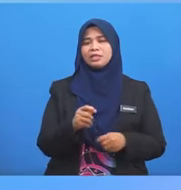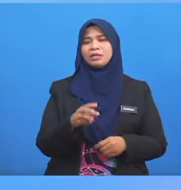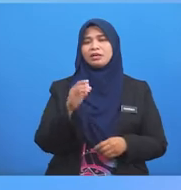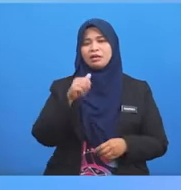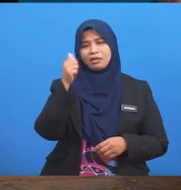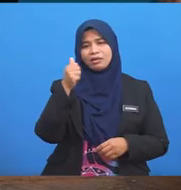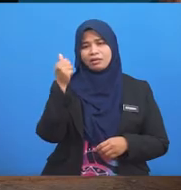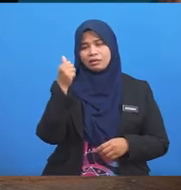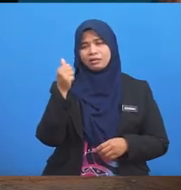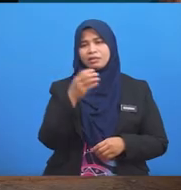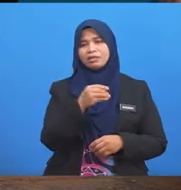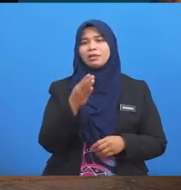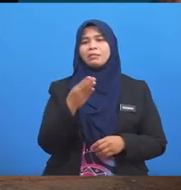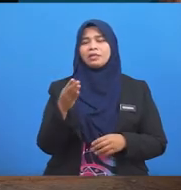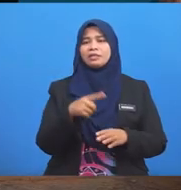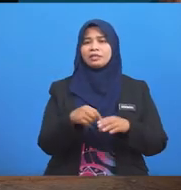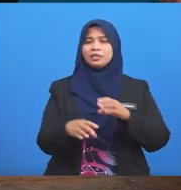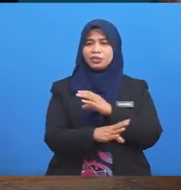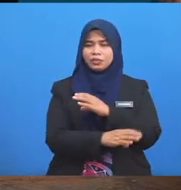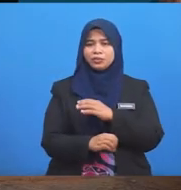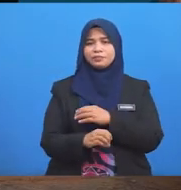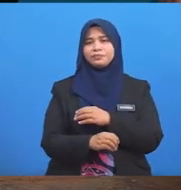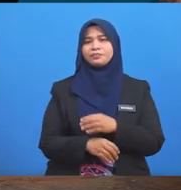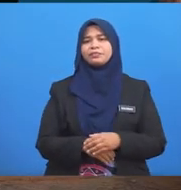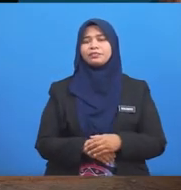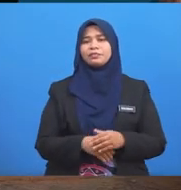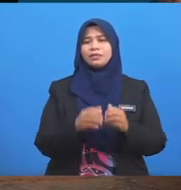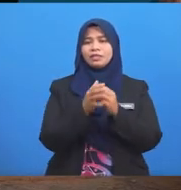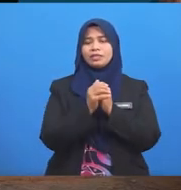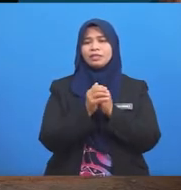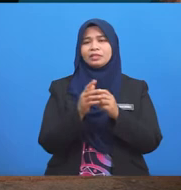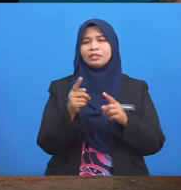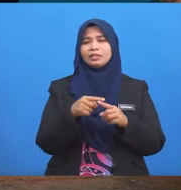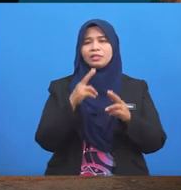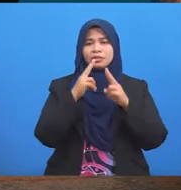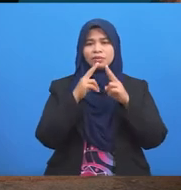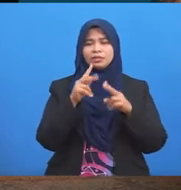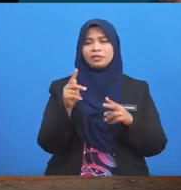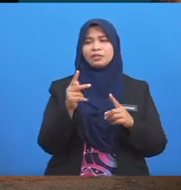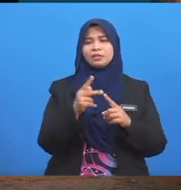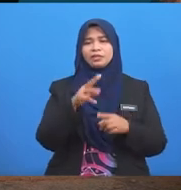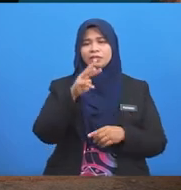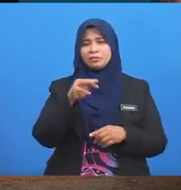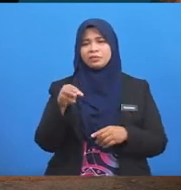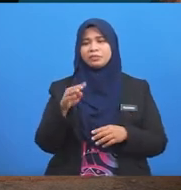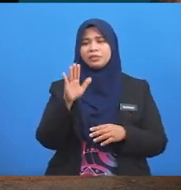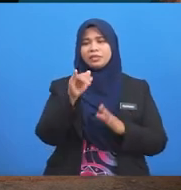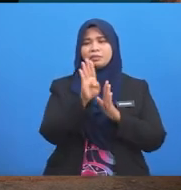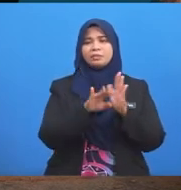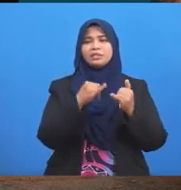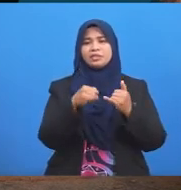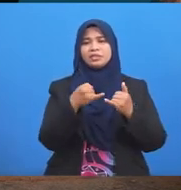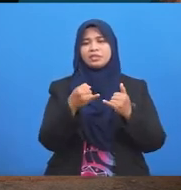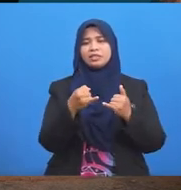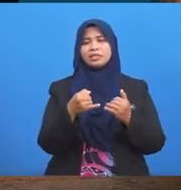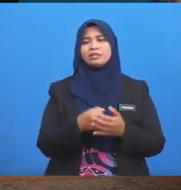dicuri. Syabas Ustazah ucapkan kepada murid-murid yang berjaya menjawab soalan Ustazah tadi.